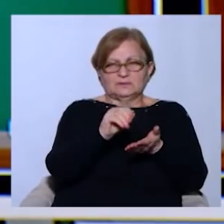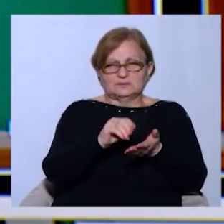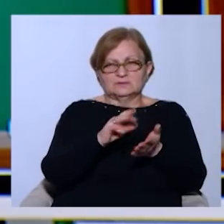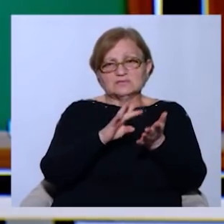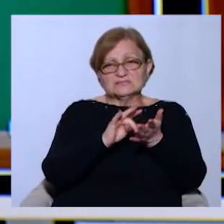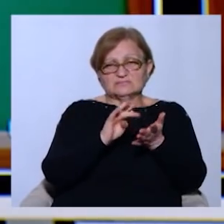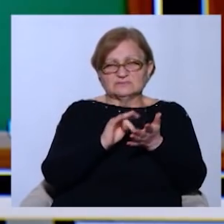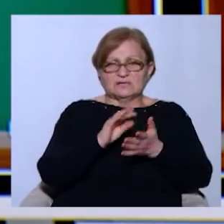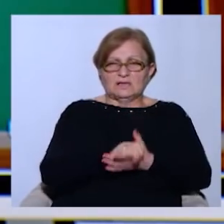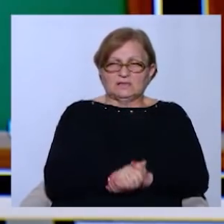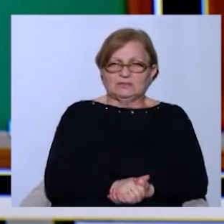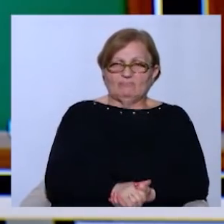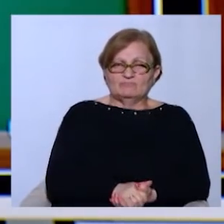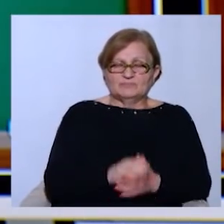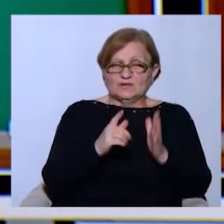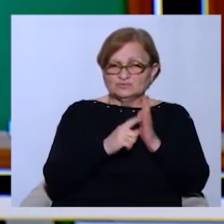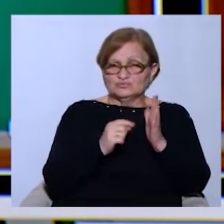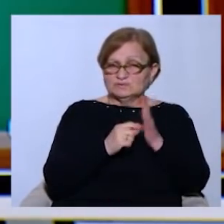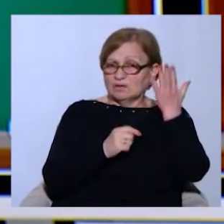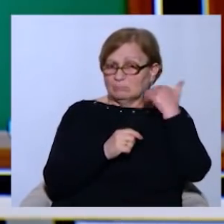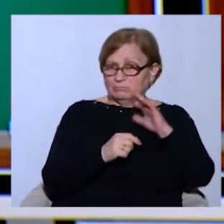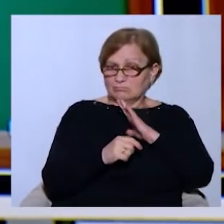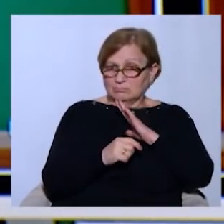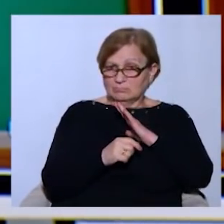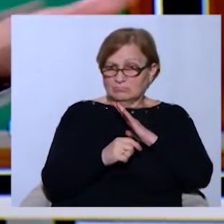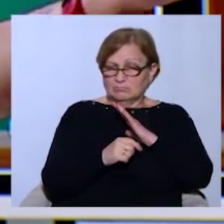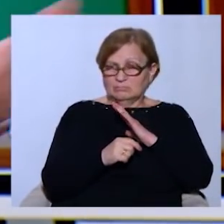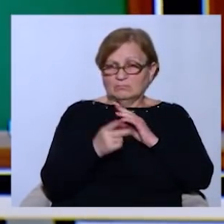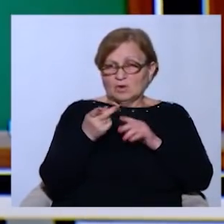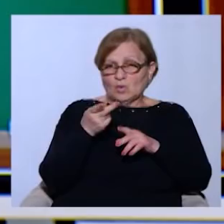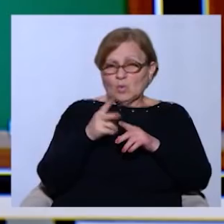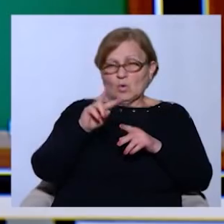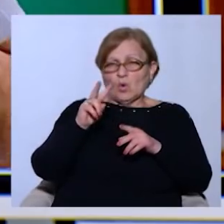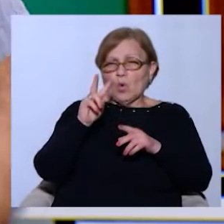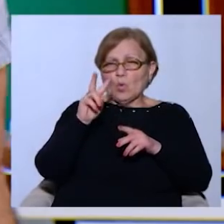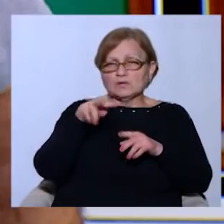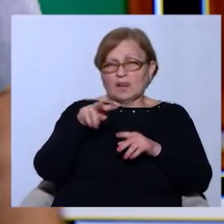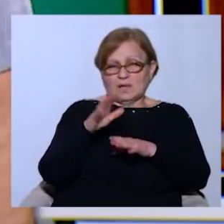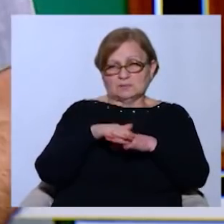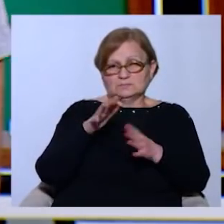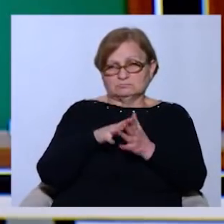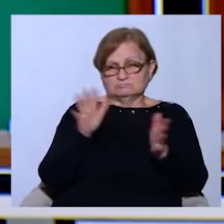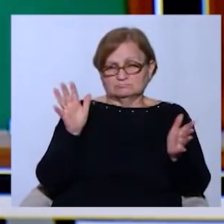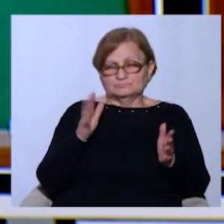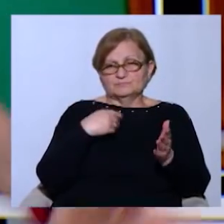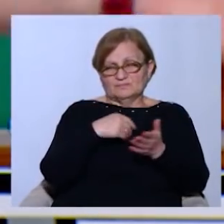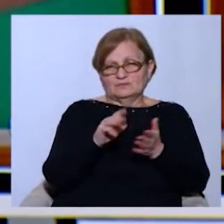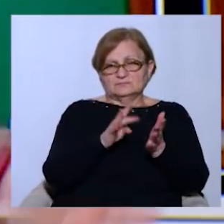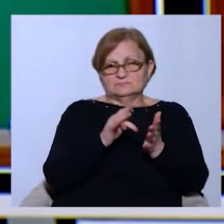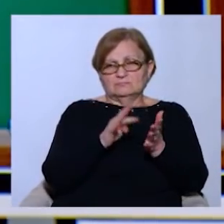9 ლარად. 7 ლარიანი. 2 ლარით წვირად მომიწია ყიდვა. ვიყიდე 9 ლარად, გამოვედი